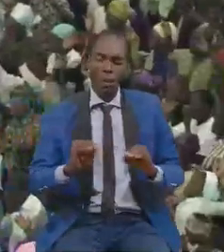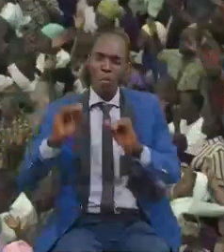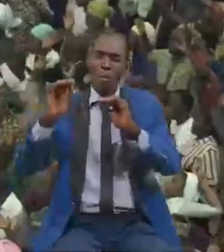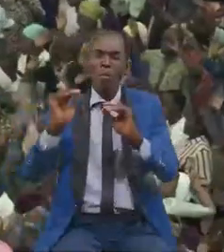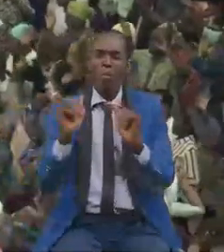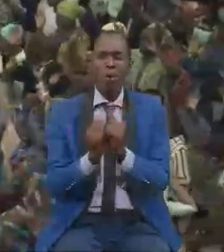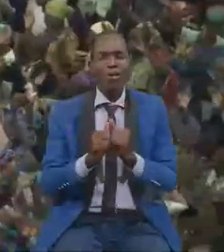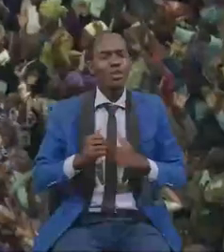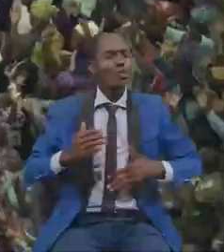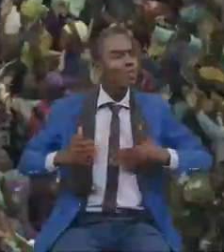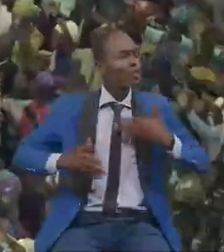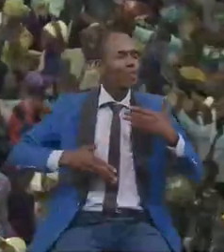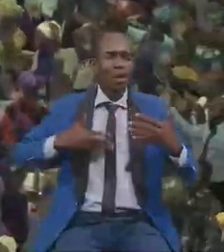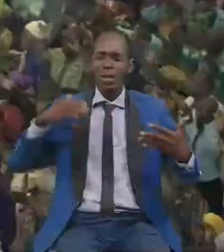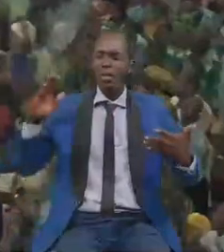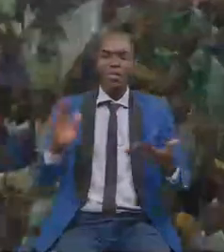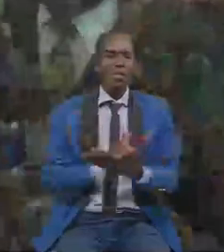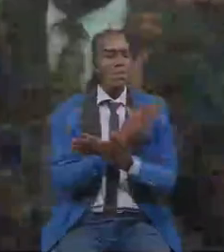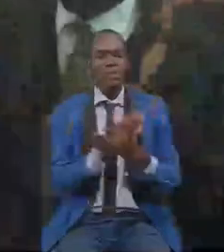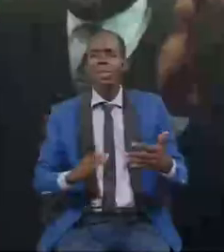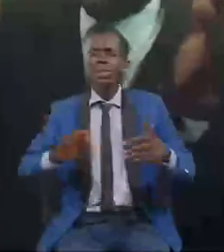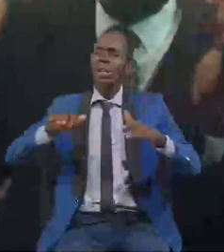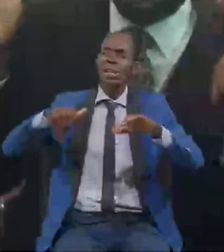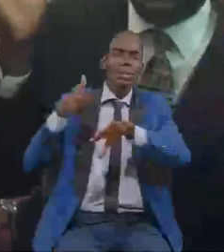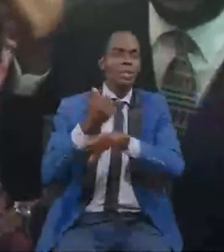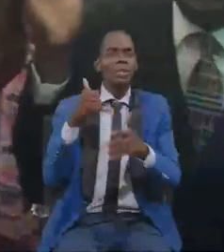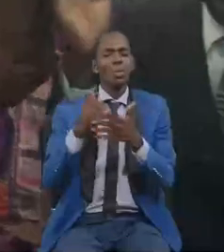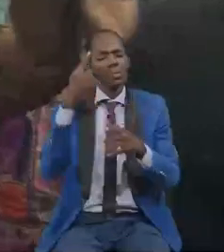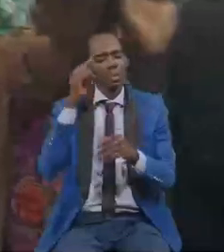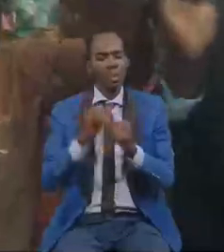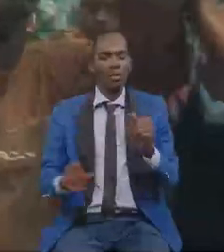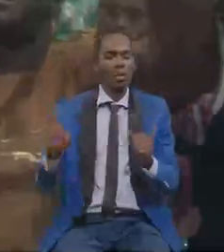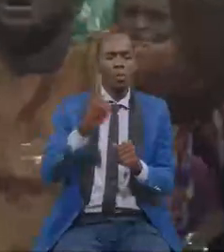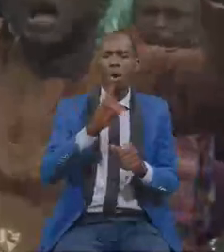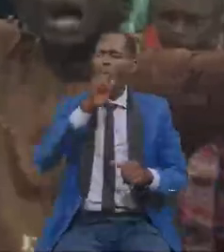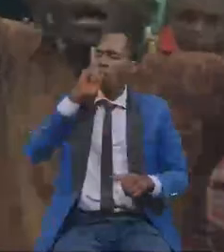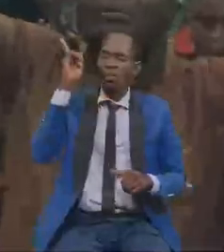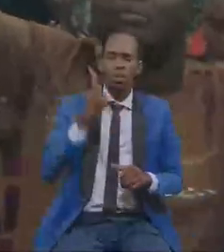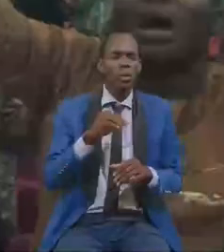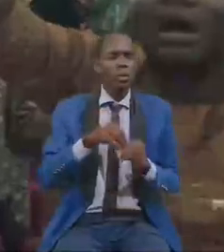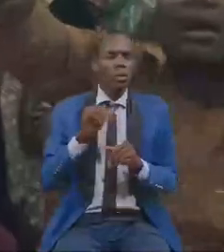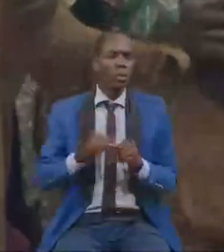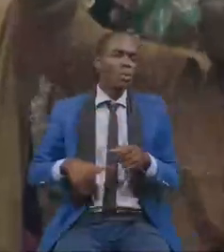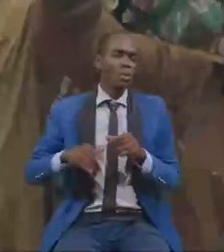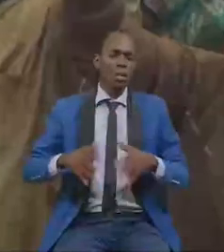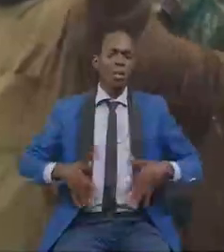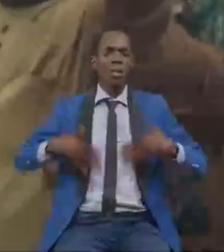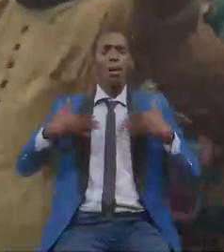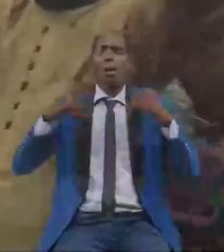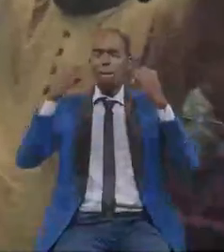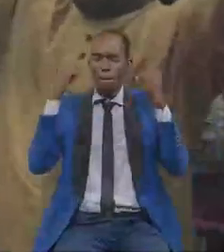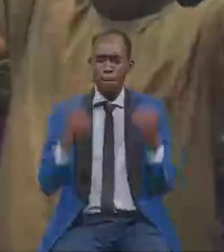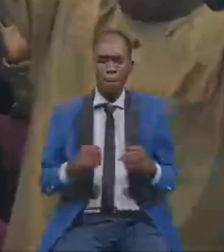chant. La confirmation dans chaque vie. L'assurance dans chaque vie. La puissance dans chaque